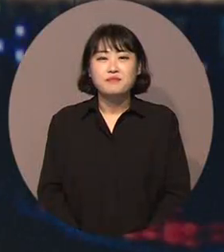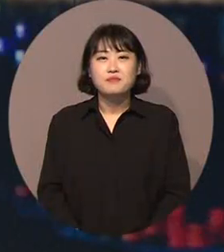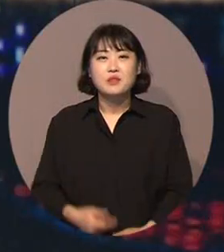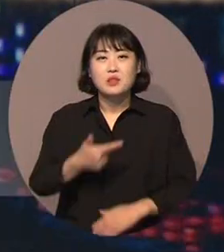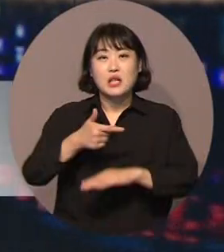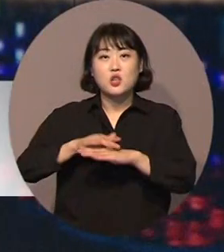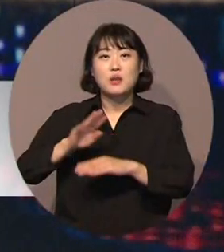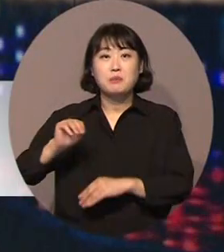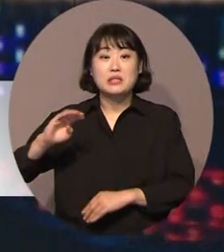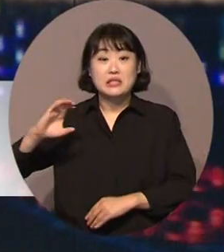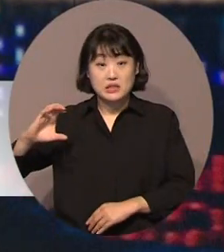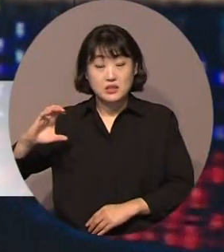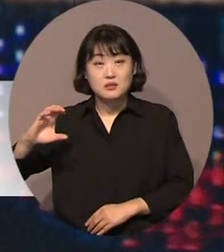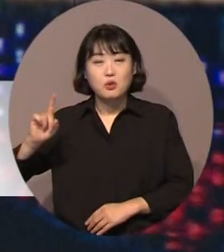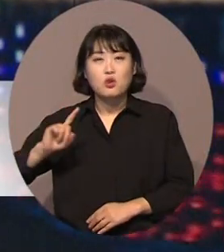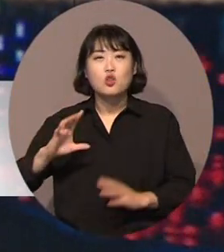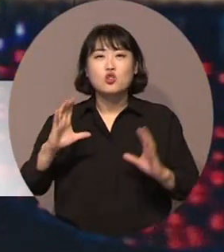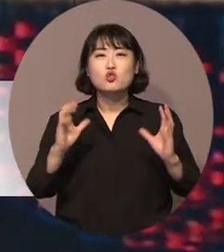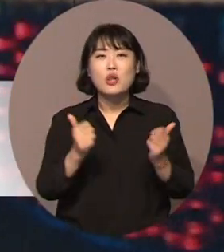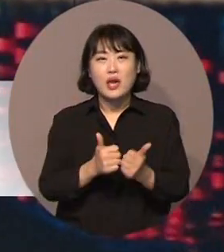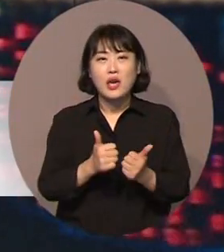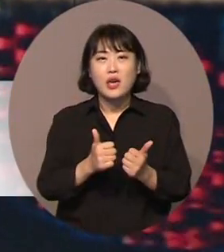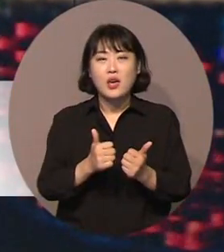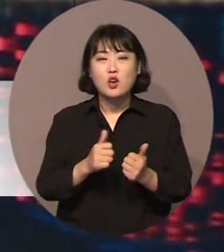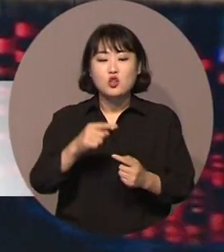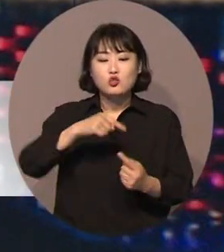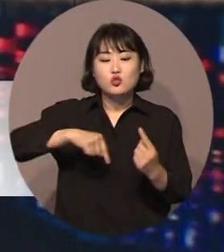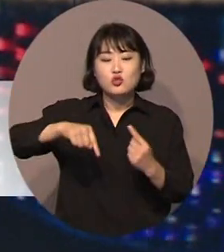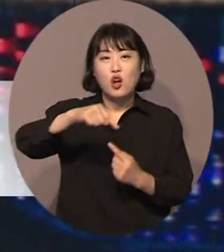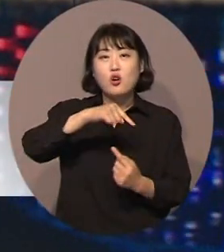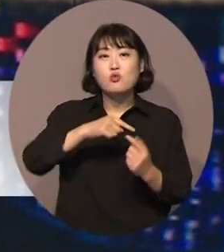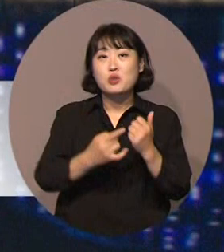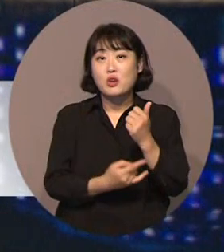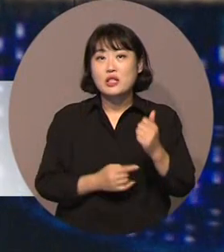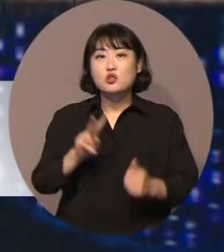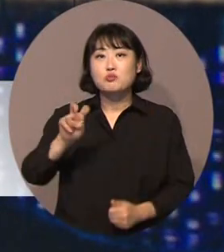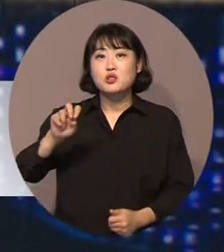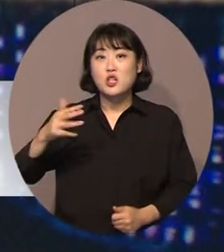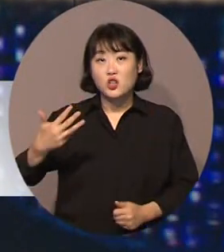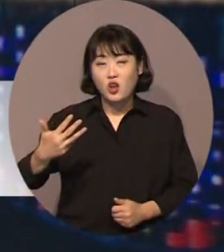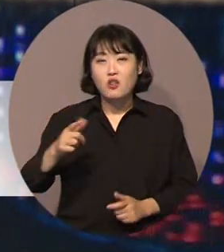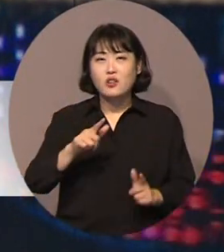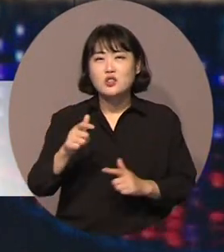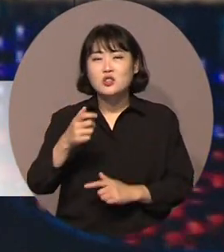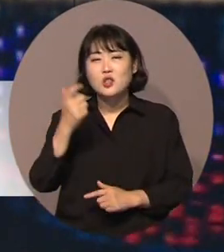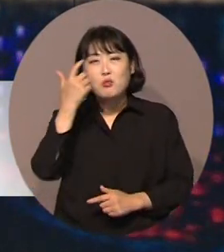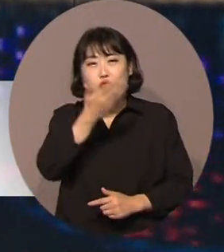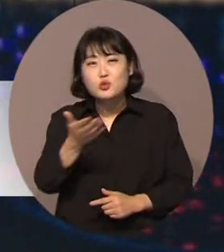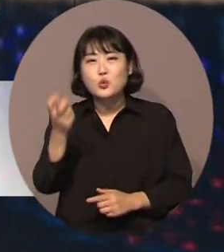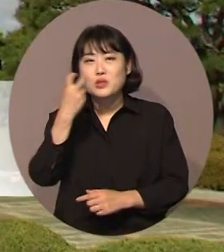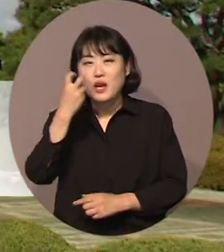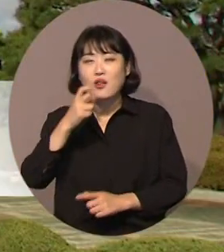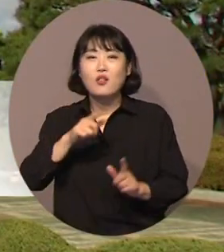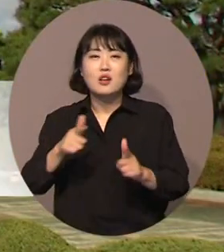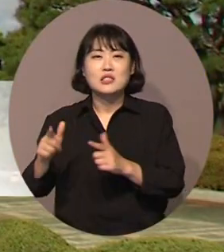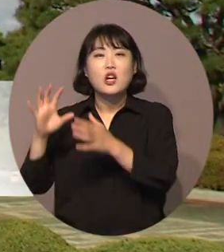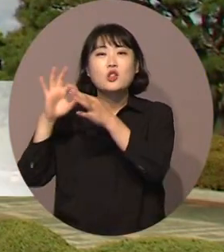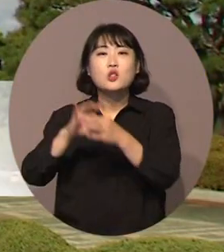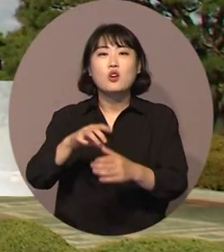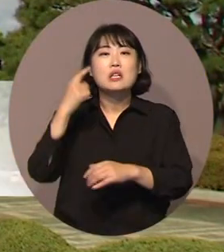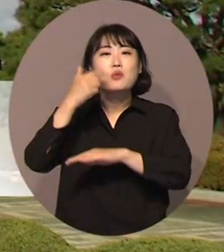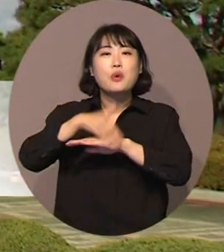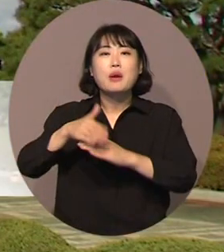대전 mbc의 국회 운영의원 28명 전원 설문조사 등 국회 세종회사당 관련 연속